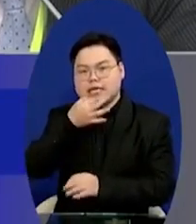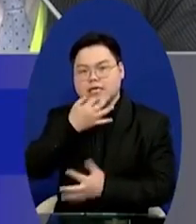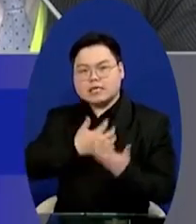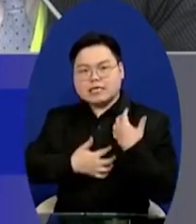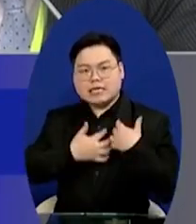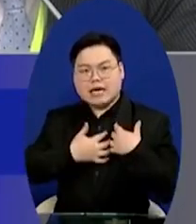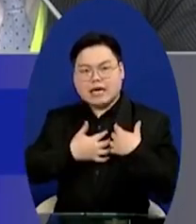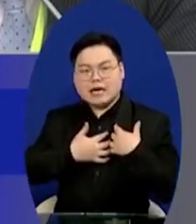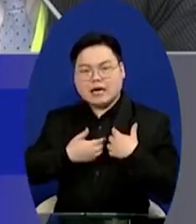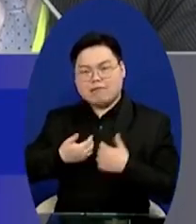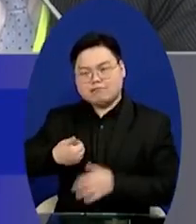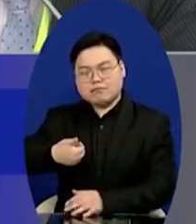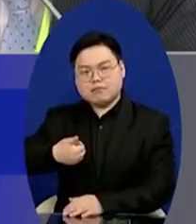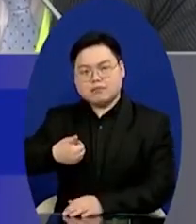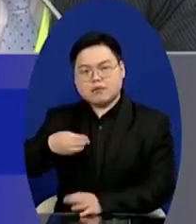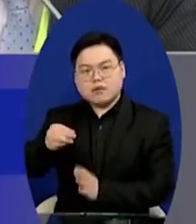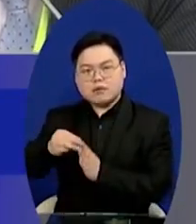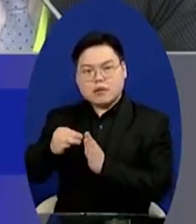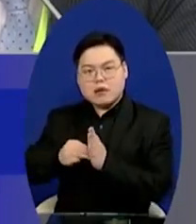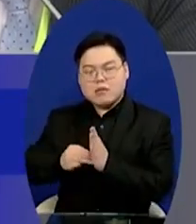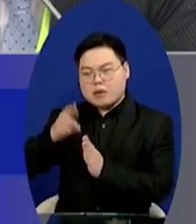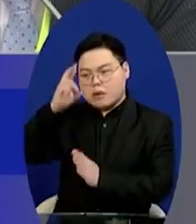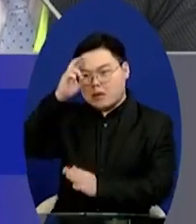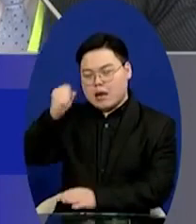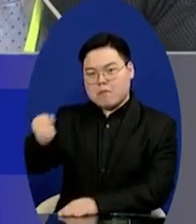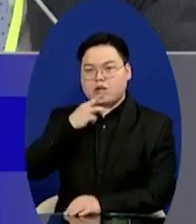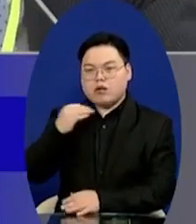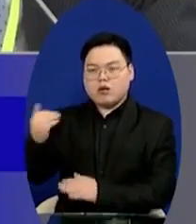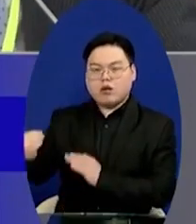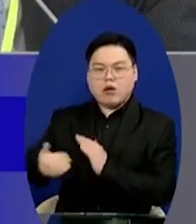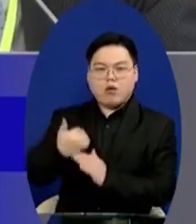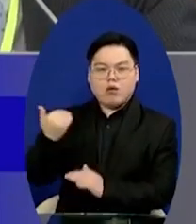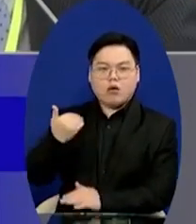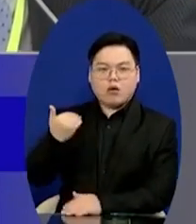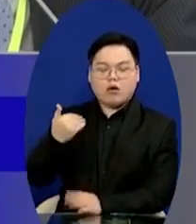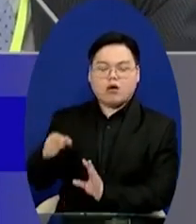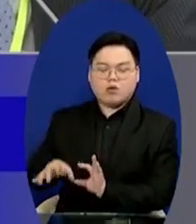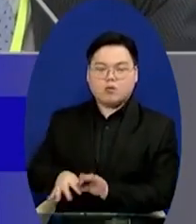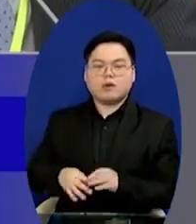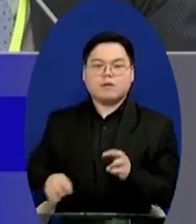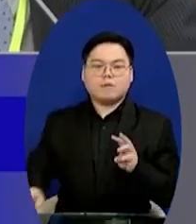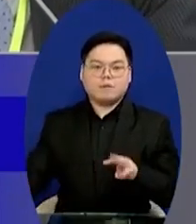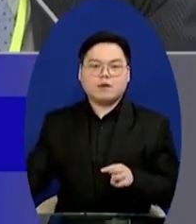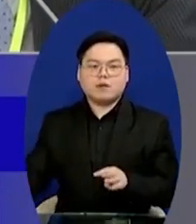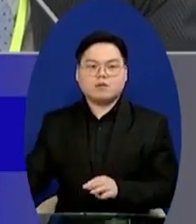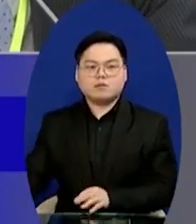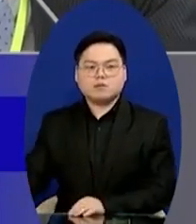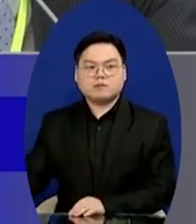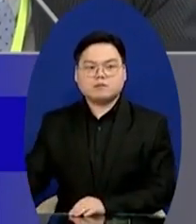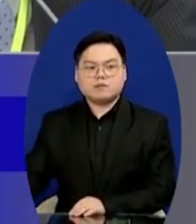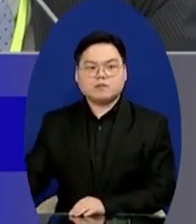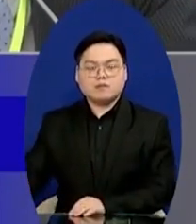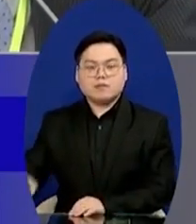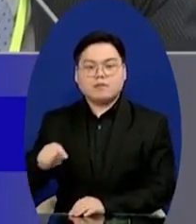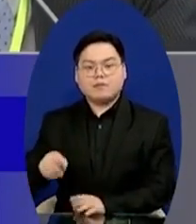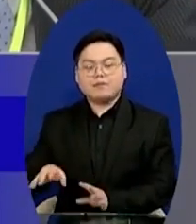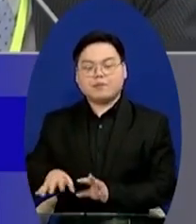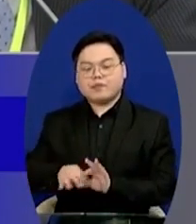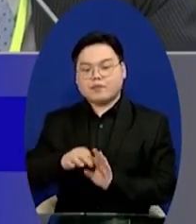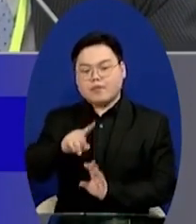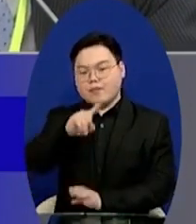бол тайлбарыг бол бас тухайн яамдудаас нэржсэн санагдж байна. За энэ асуудлаар Хөгжлийн